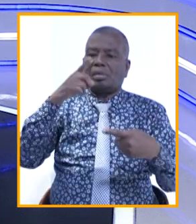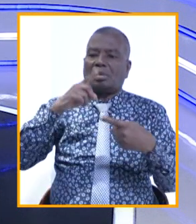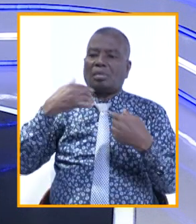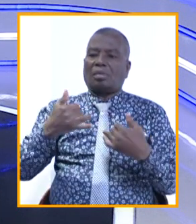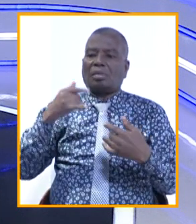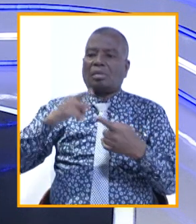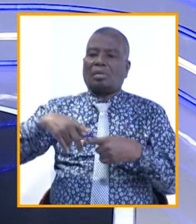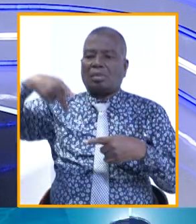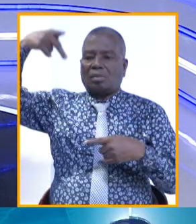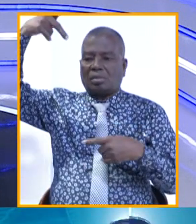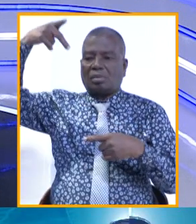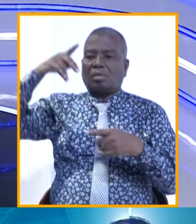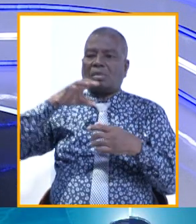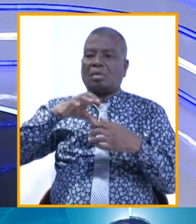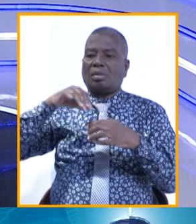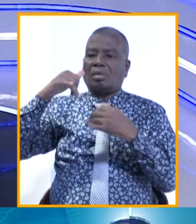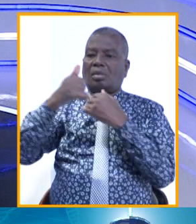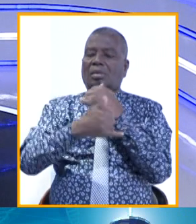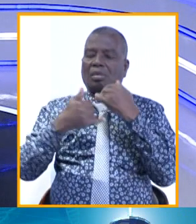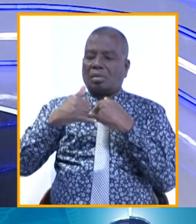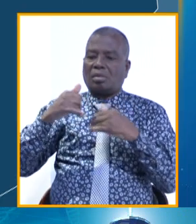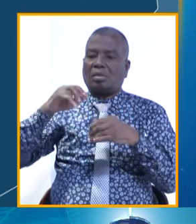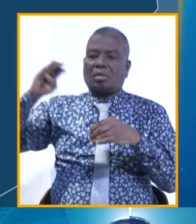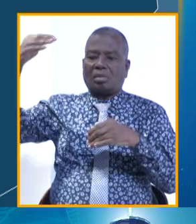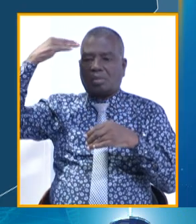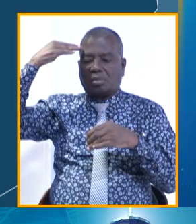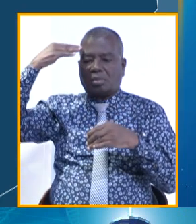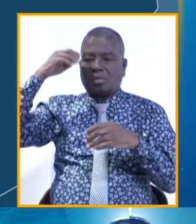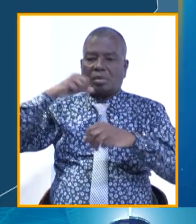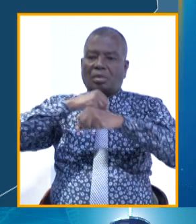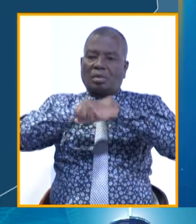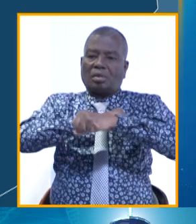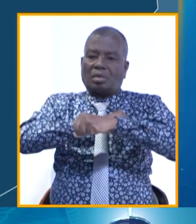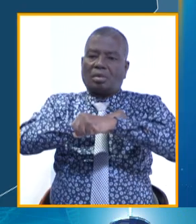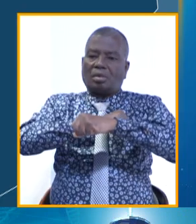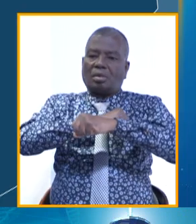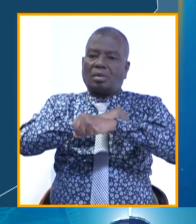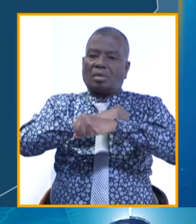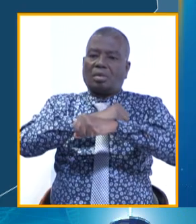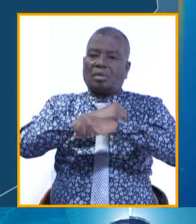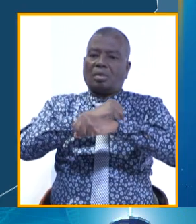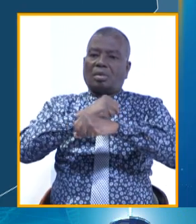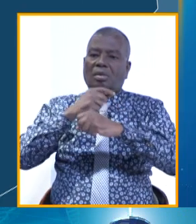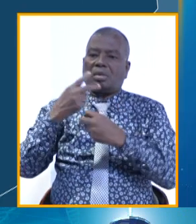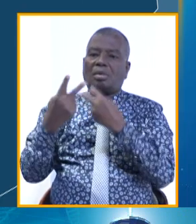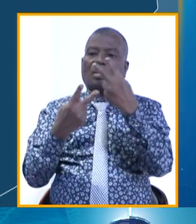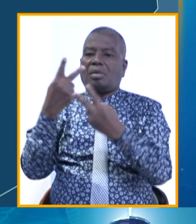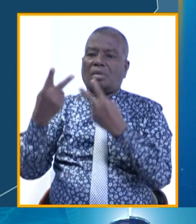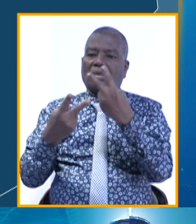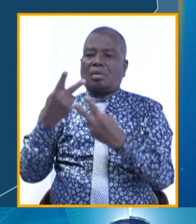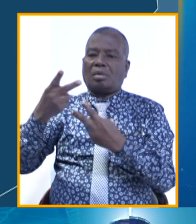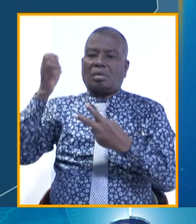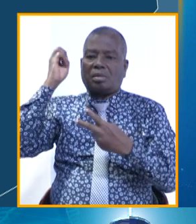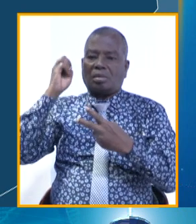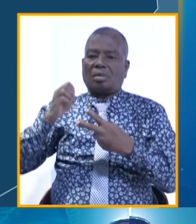le Tchologo, dans la région Nord. Le ministre d'État, ministre de la Défense, Tene Biraïma Ouattara, a visité récemment